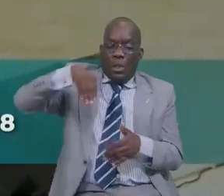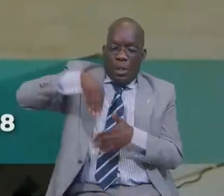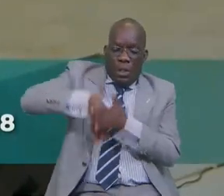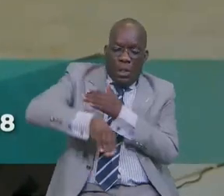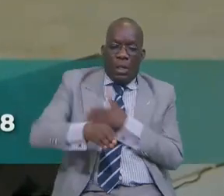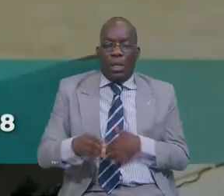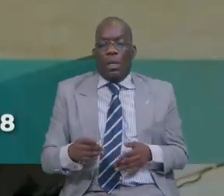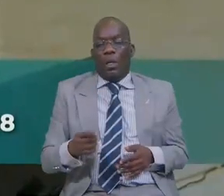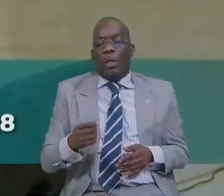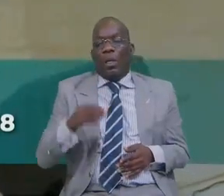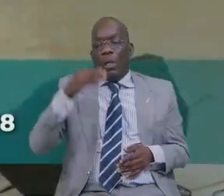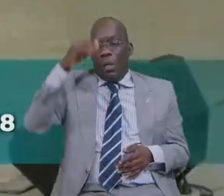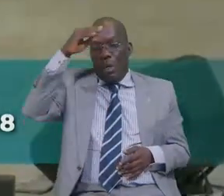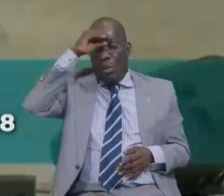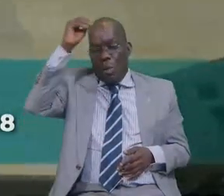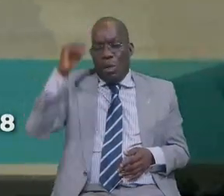intérieur.